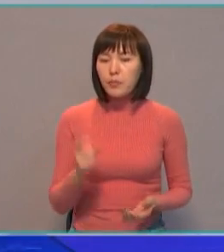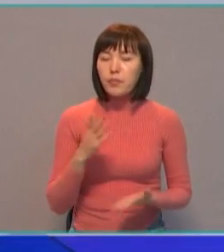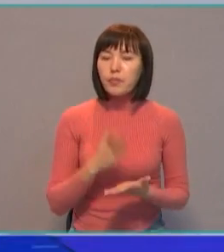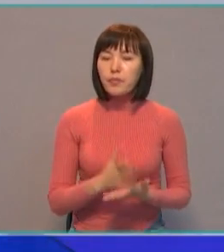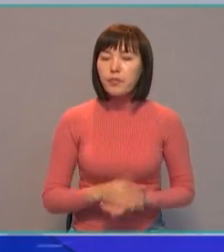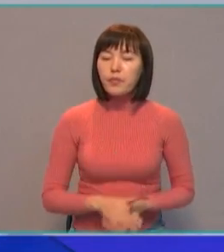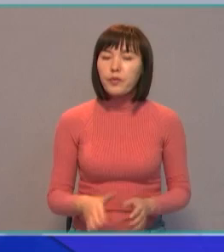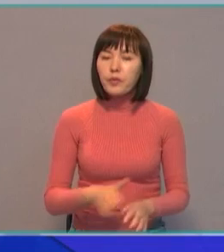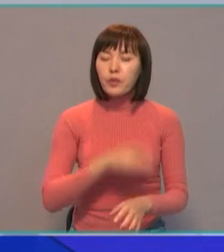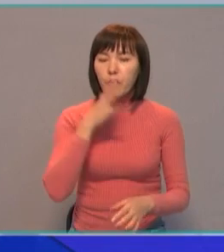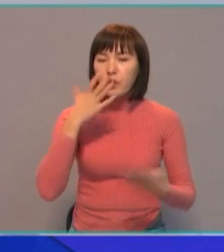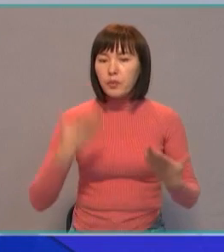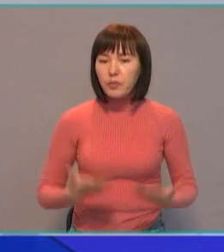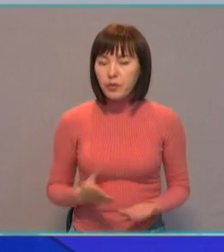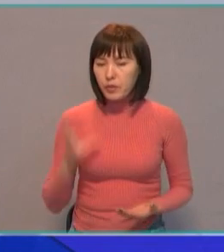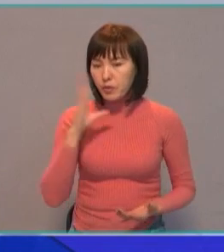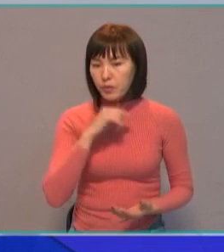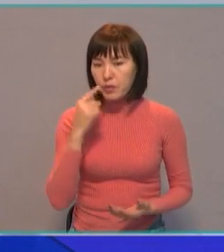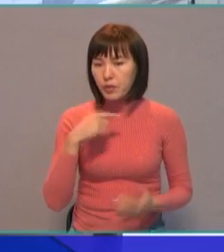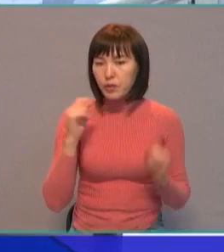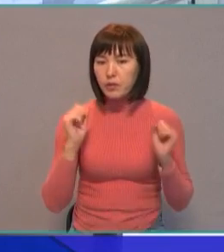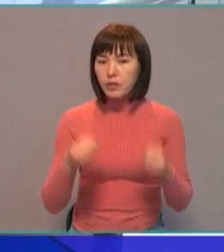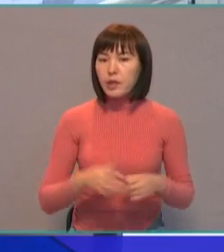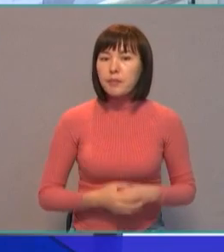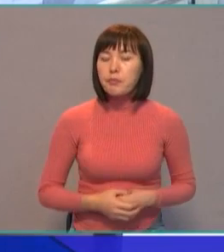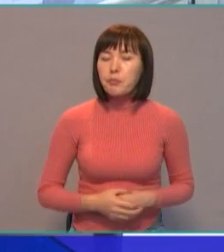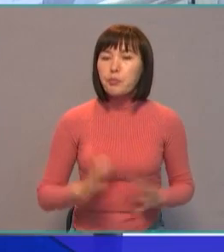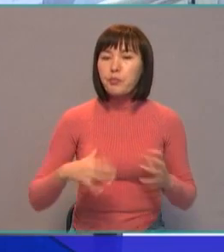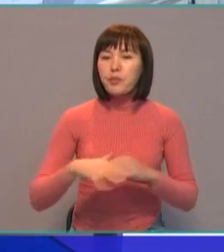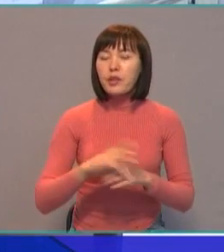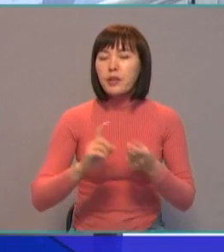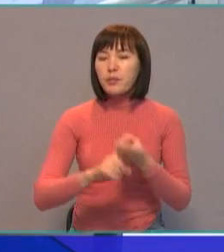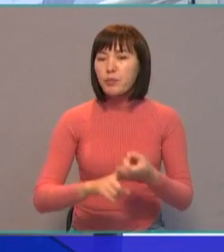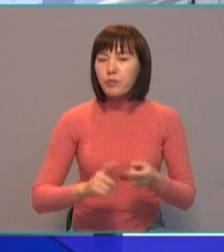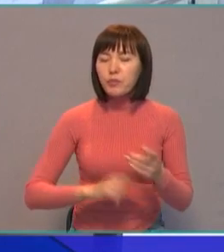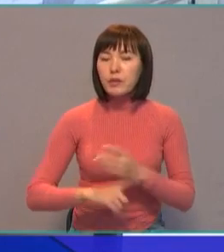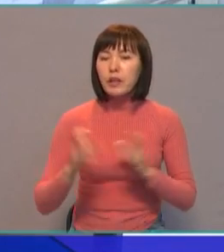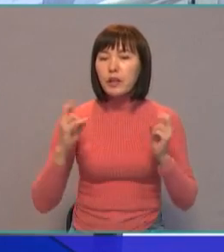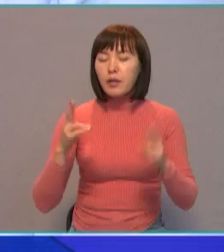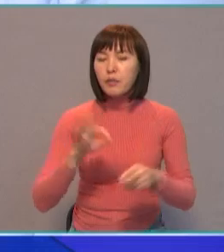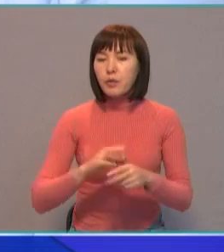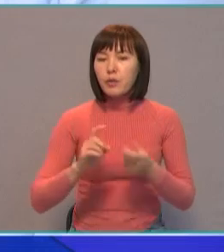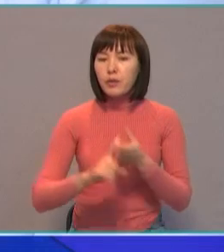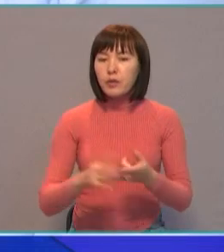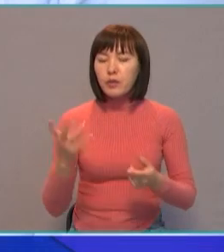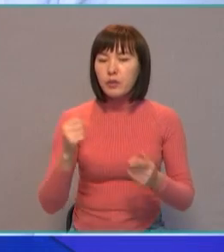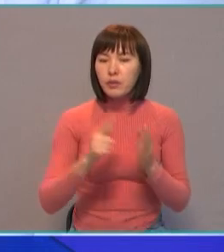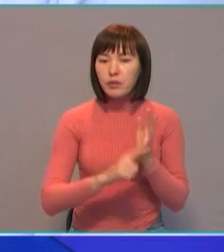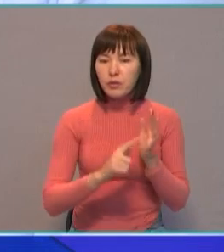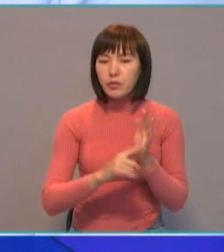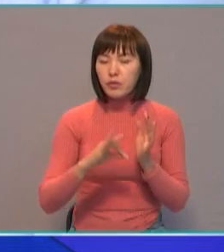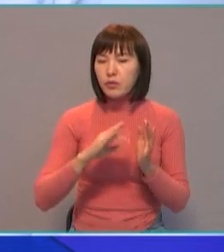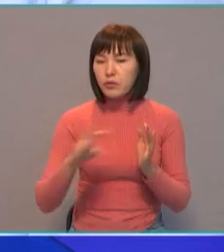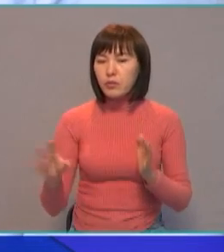бар. Ұзақ жыл бойы өмір сүре алады деп айтуға болады. Әлемде эпидемия басталғалы қауіпті ауруды жұқтырғандардың саны